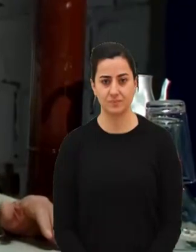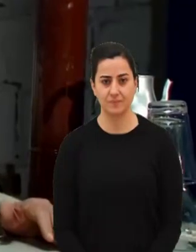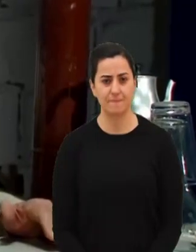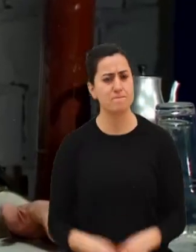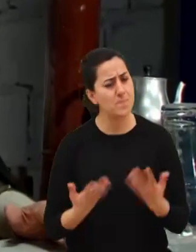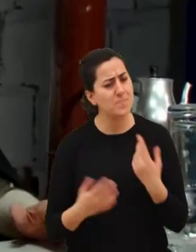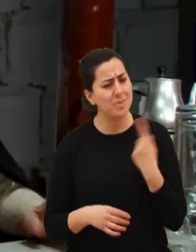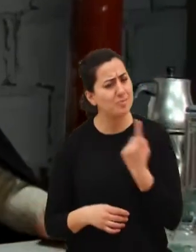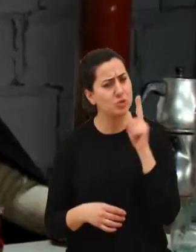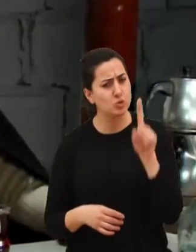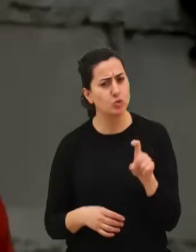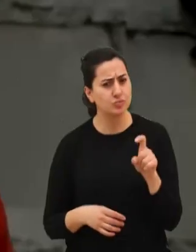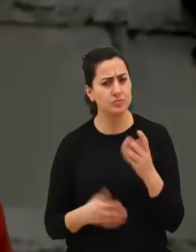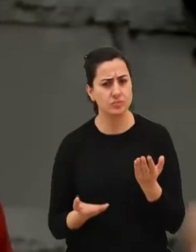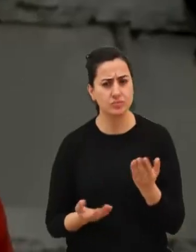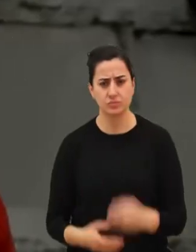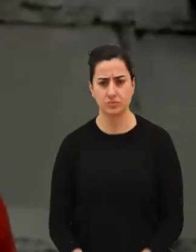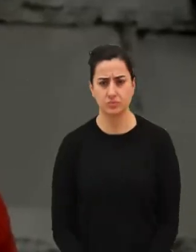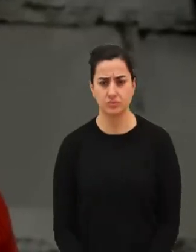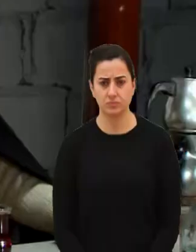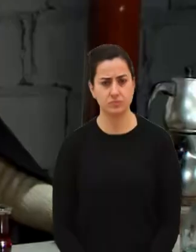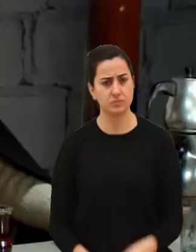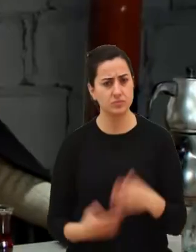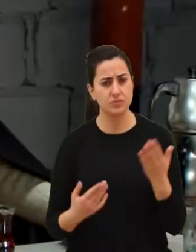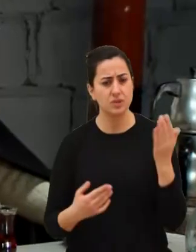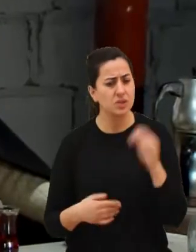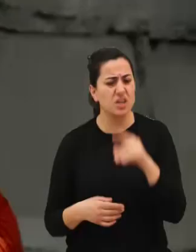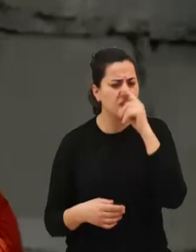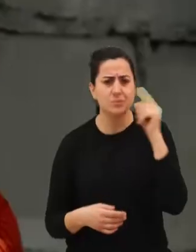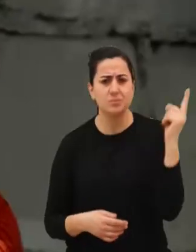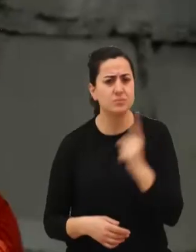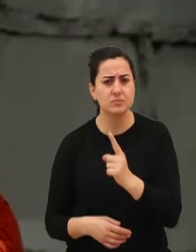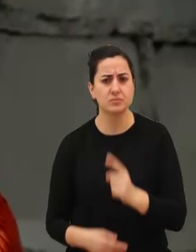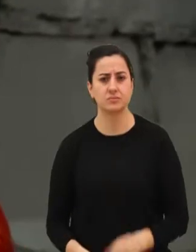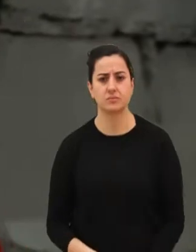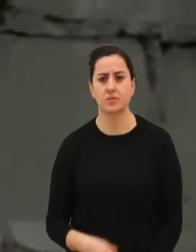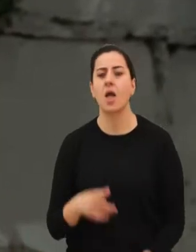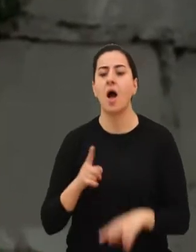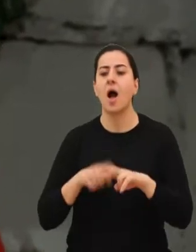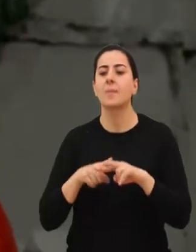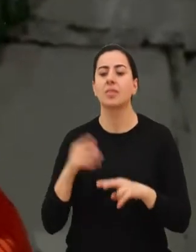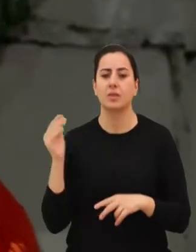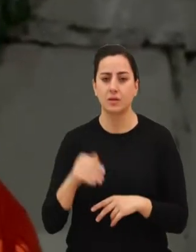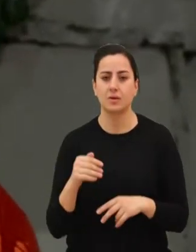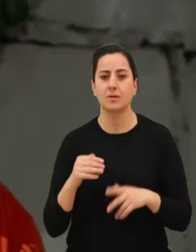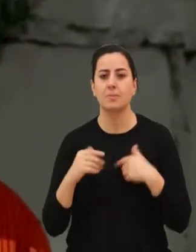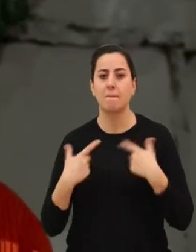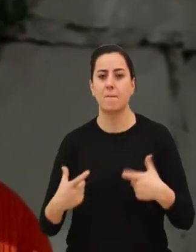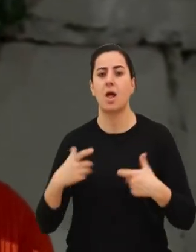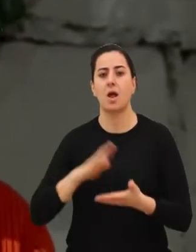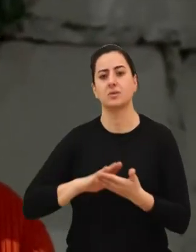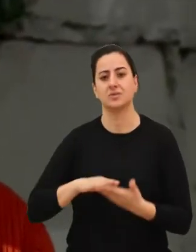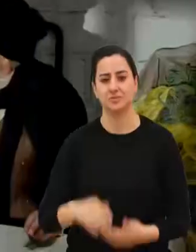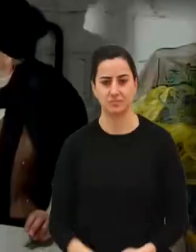Ya bir şey soracağım sana. Ya gelen kimdi? Ahmet. Ahmet? Mahalleden.